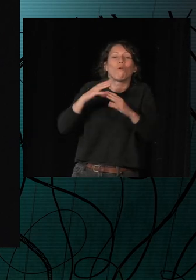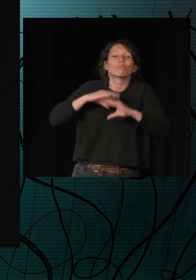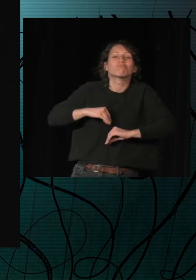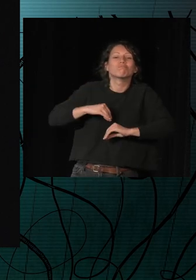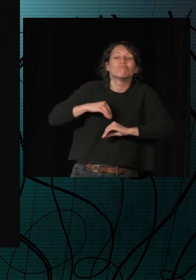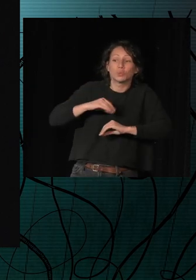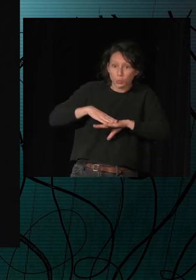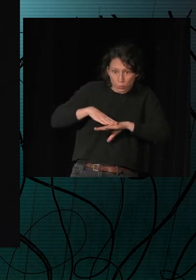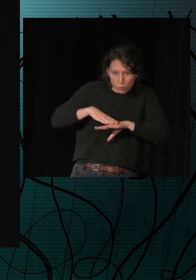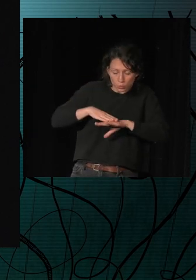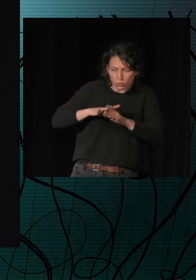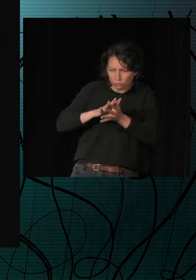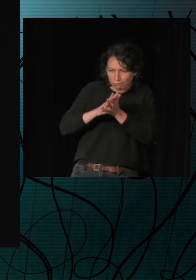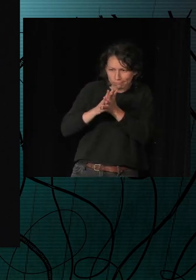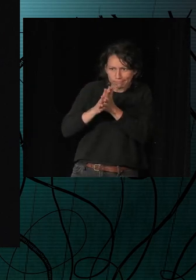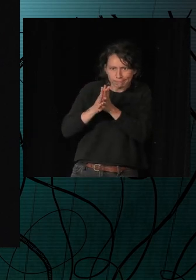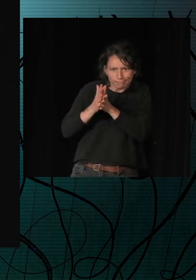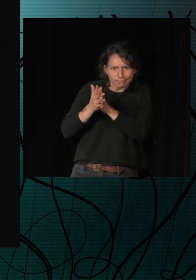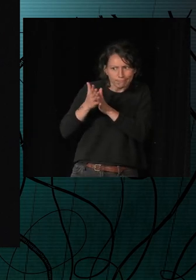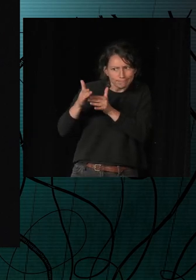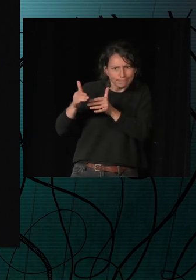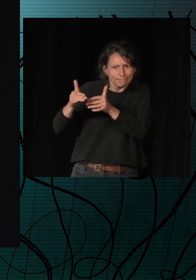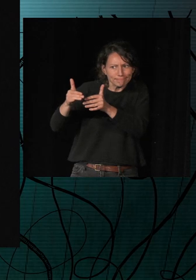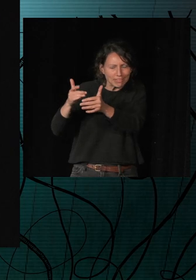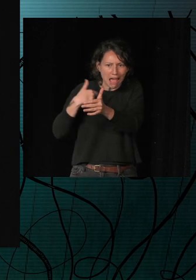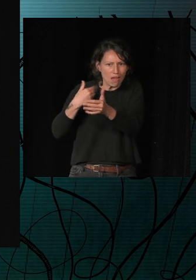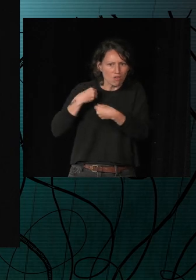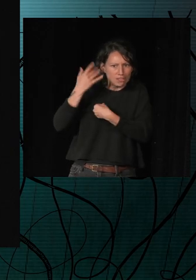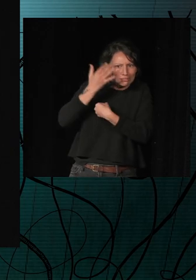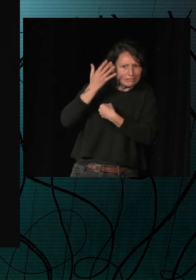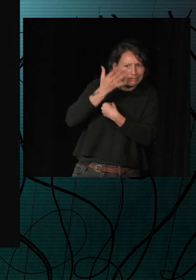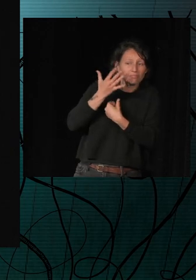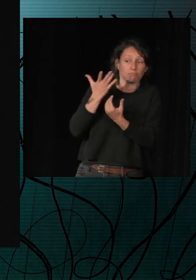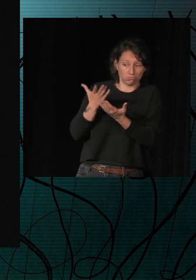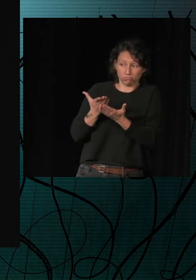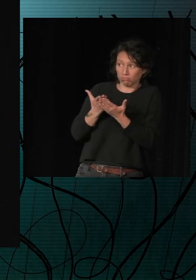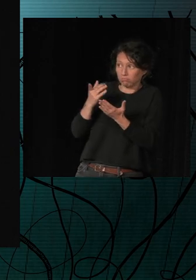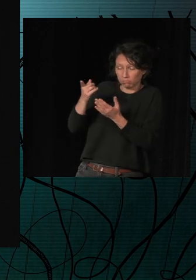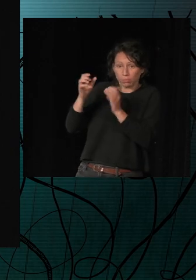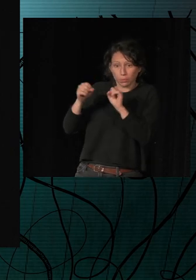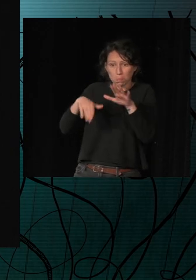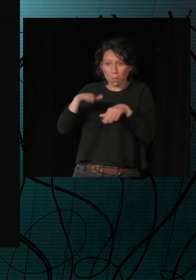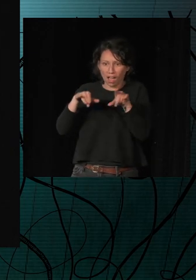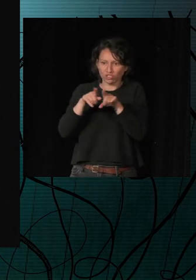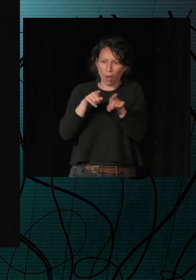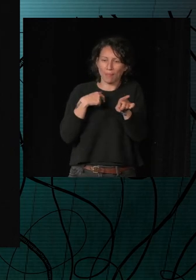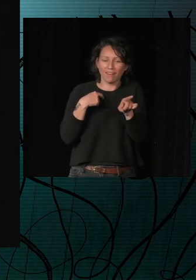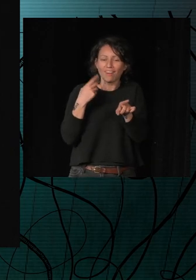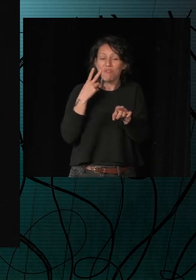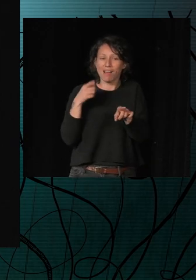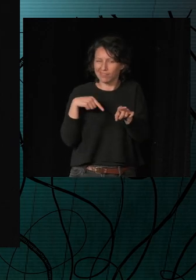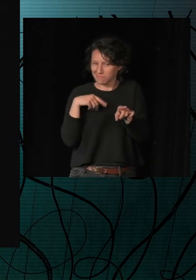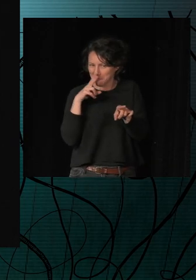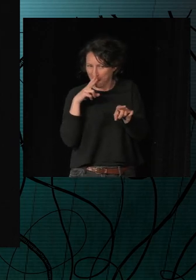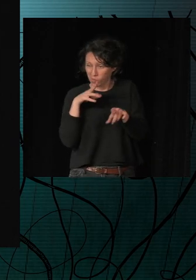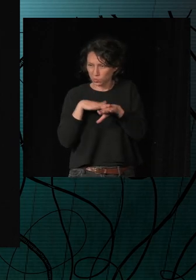pour moi effectivement oui c'est une c'est une façon de c'est une façon d'attraper les gens comme une autre en leur disant euh regarde ça va c'est marrant mais en fait pas du tout